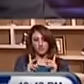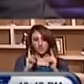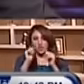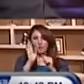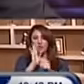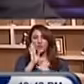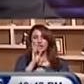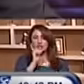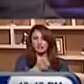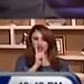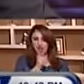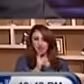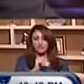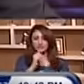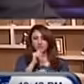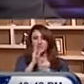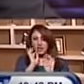لوزارة التربية والتعليم